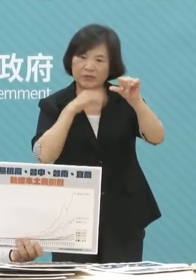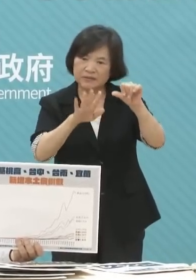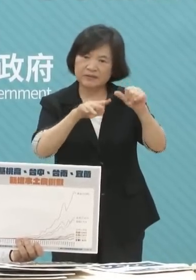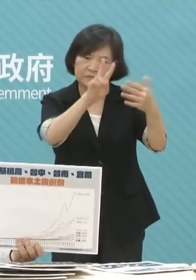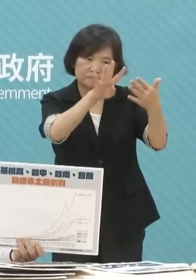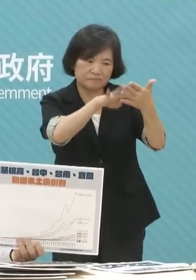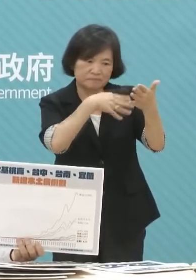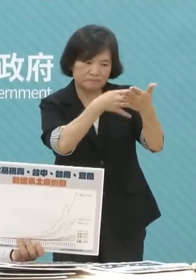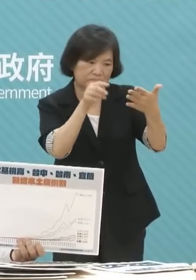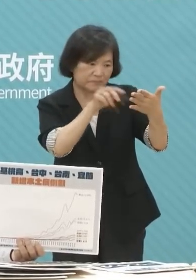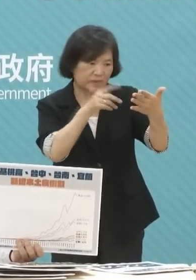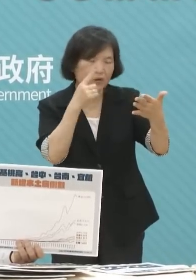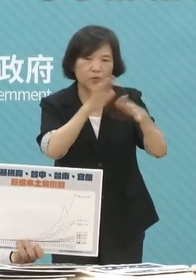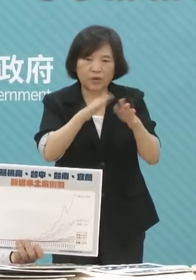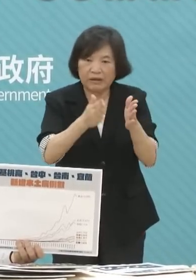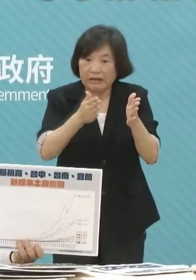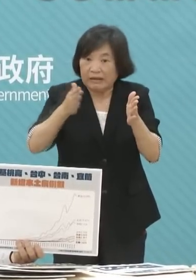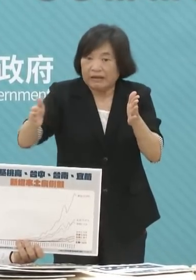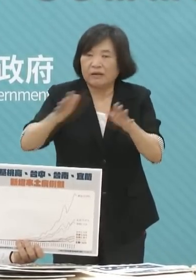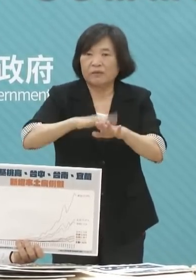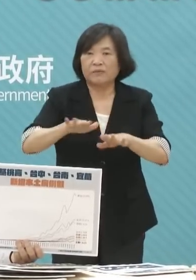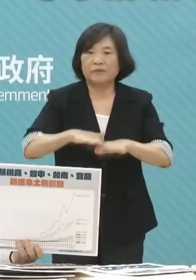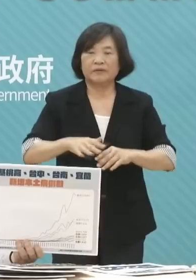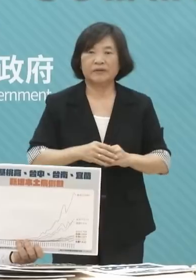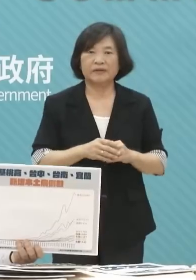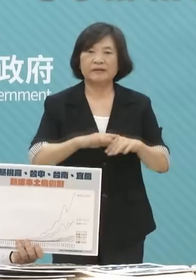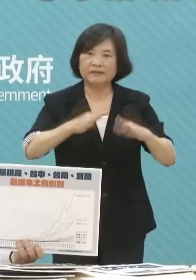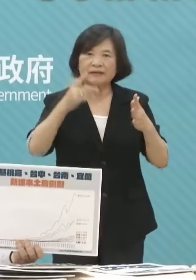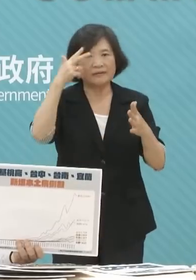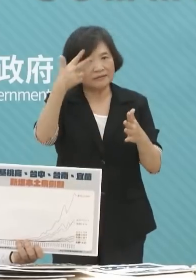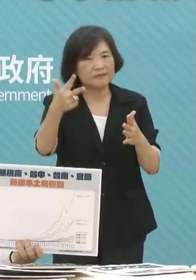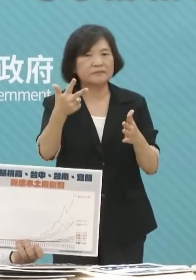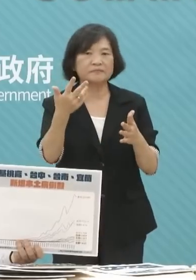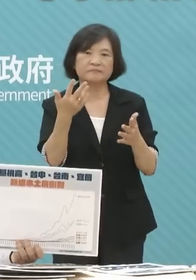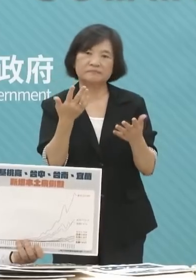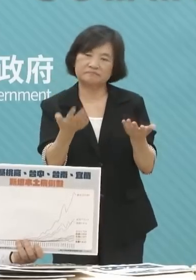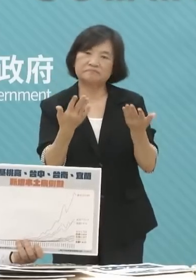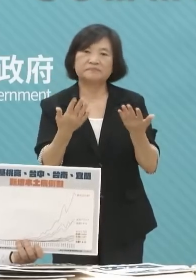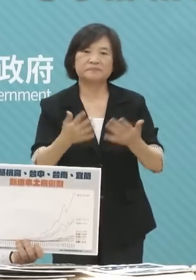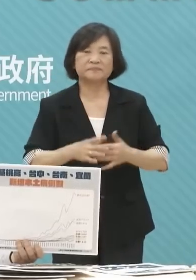来会往后，不过 anyway 应该是在下个礼拜，不过